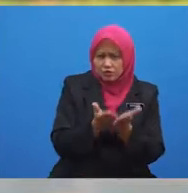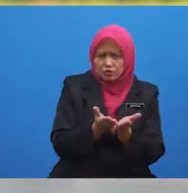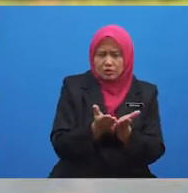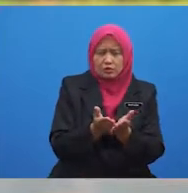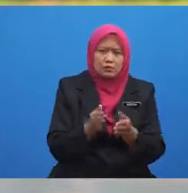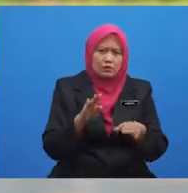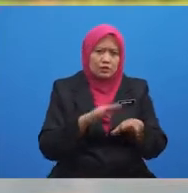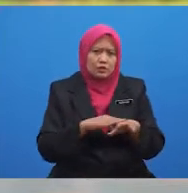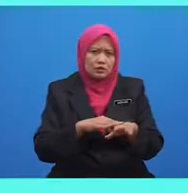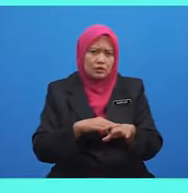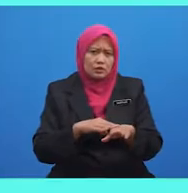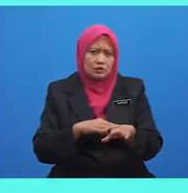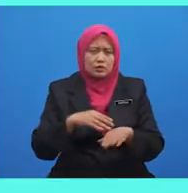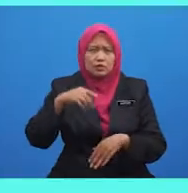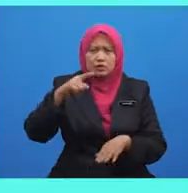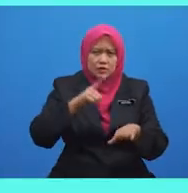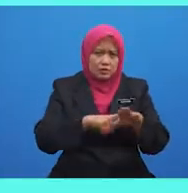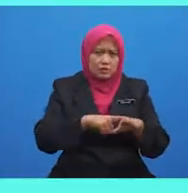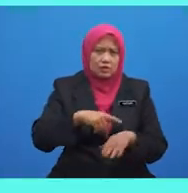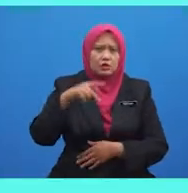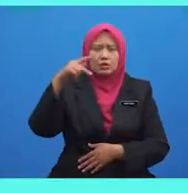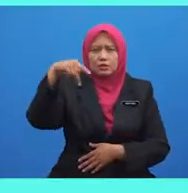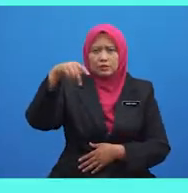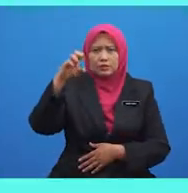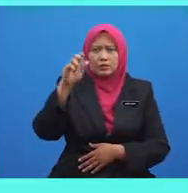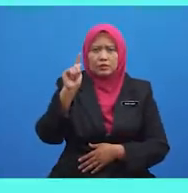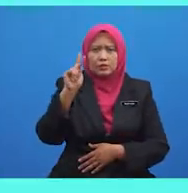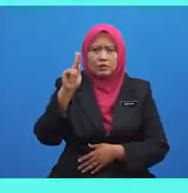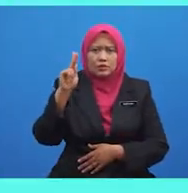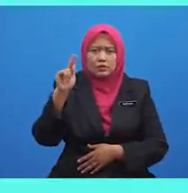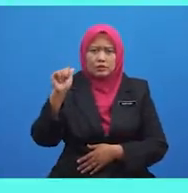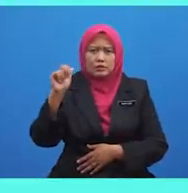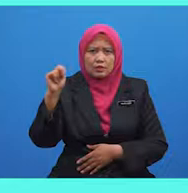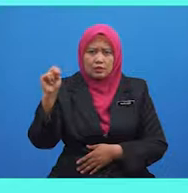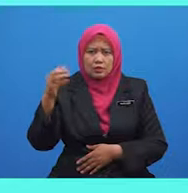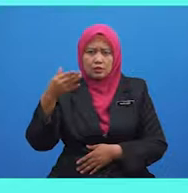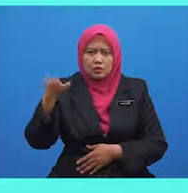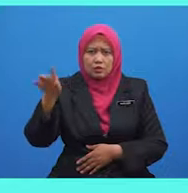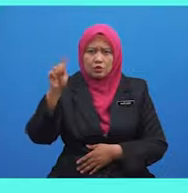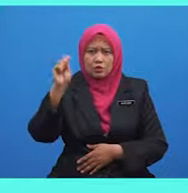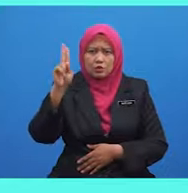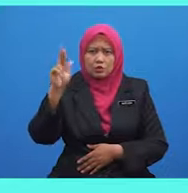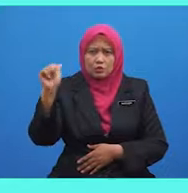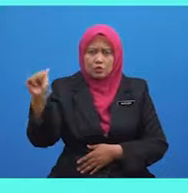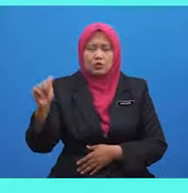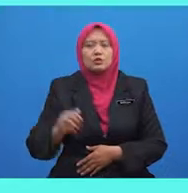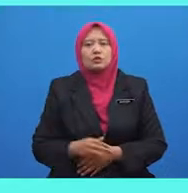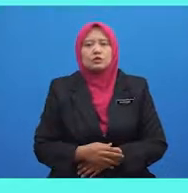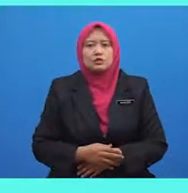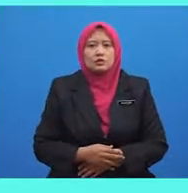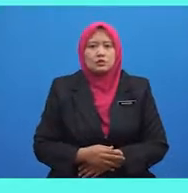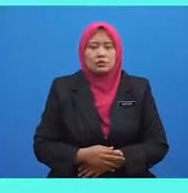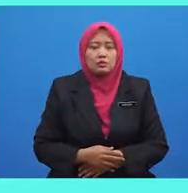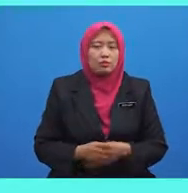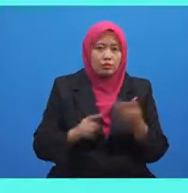Kota Kara, Pekan Tua. Kota Kara di Pekan Tua telah dibina oleh Sultan Alauddin Riayat Shah I